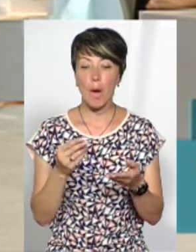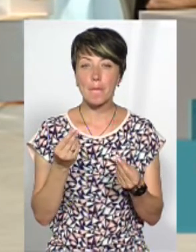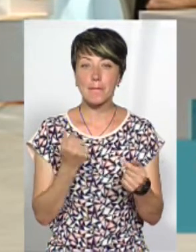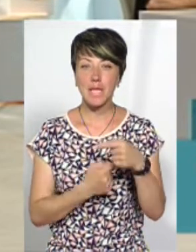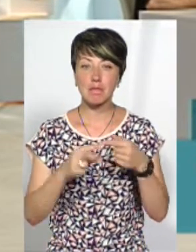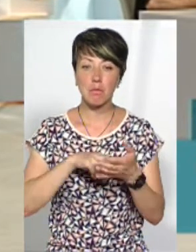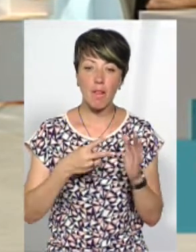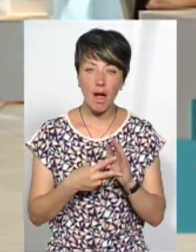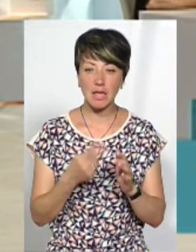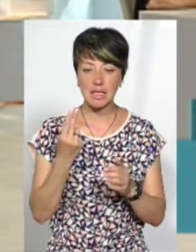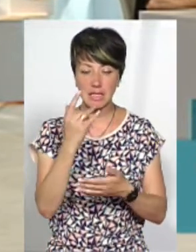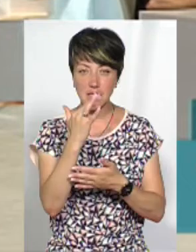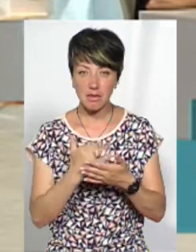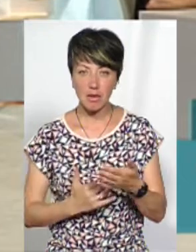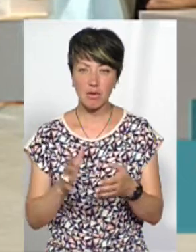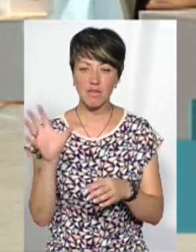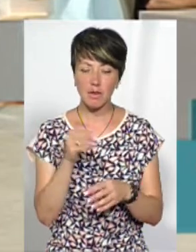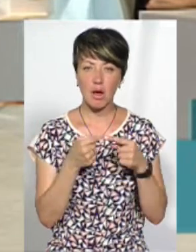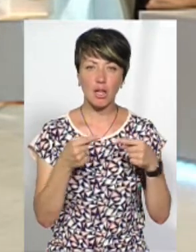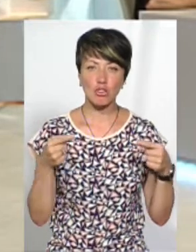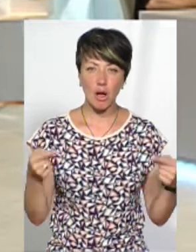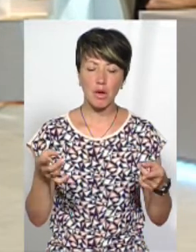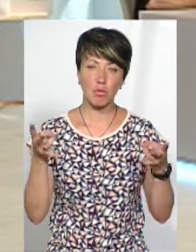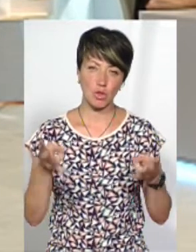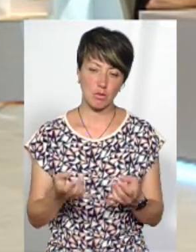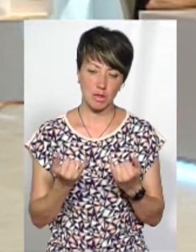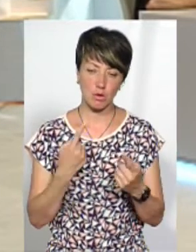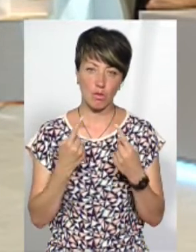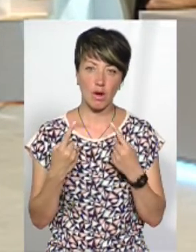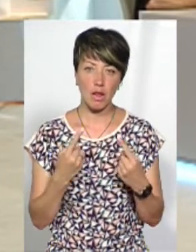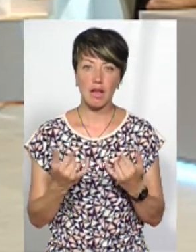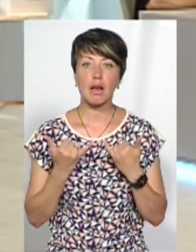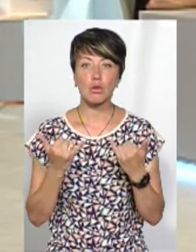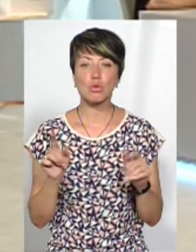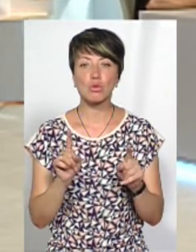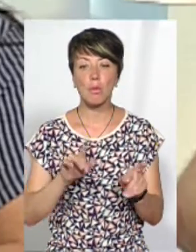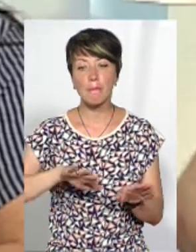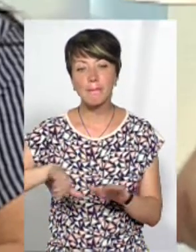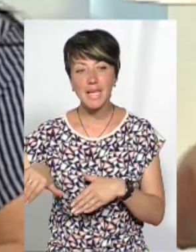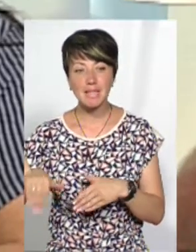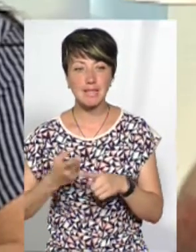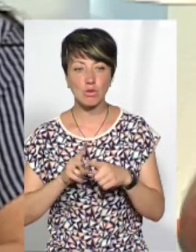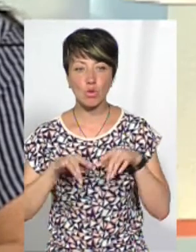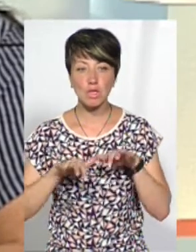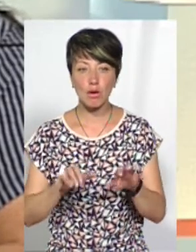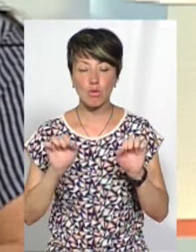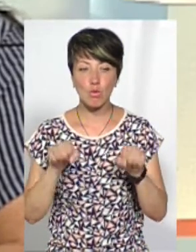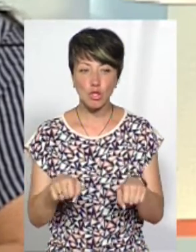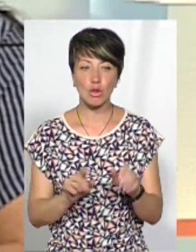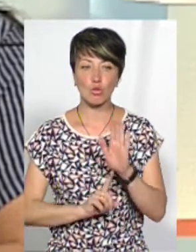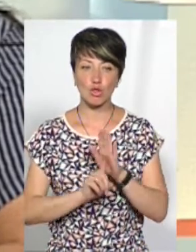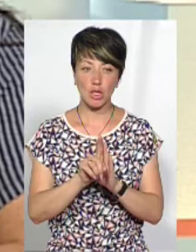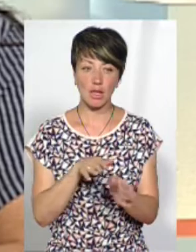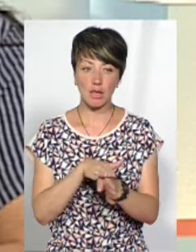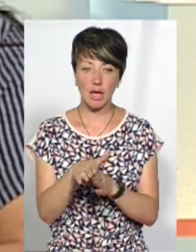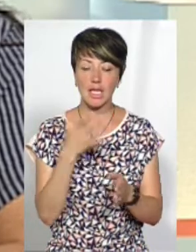з цифрами, з ключовими індикаторами, всіма тими речами, про які ми тільки що говорили, для того, щоб вже після хакатона можна було сміливо